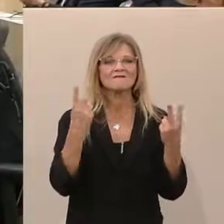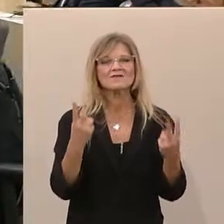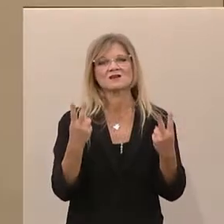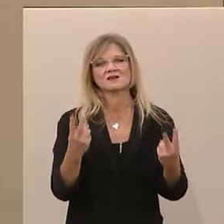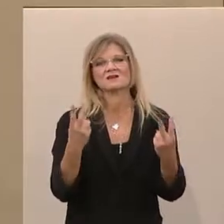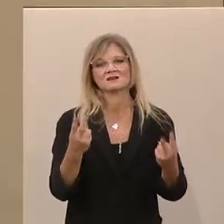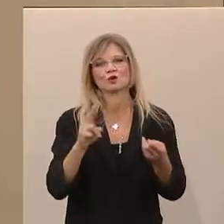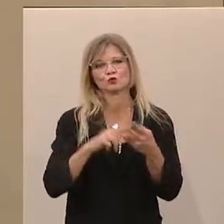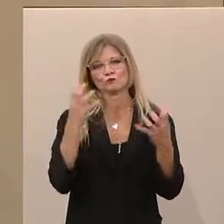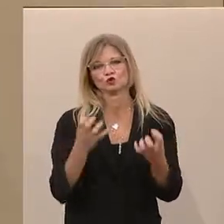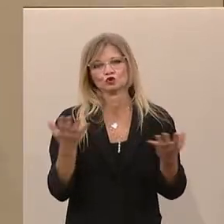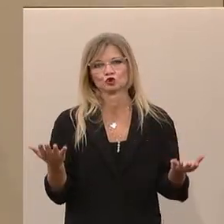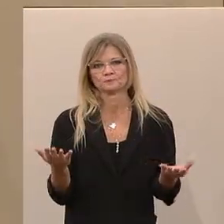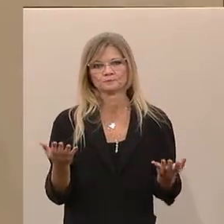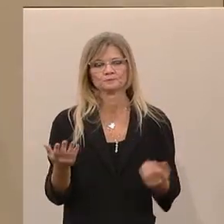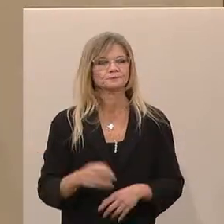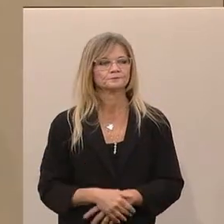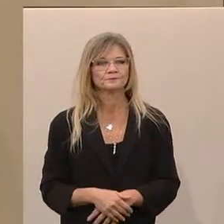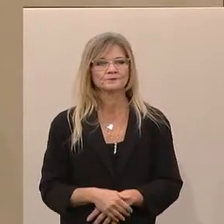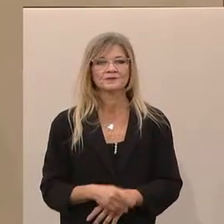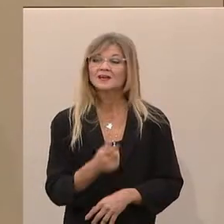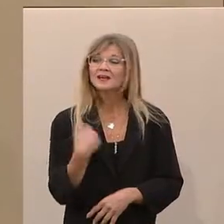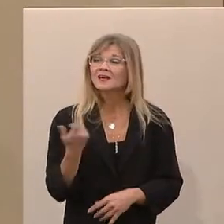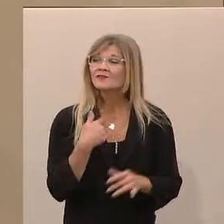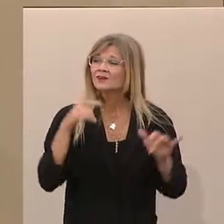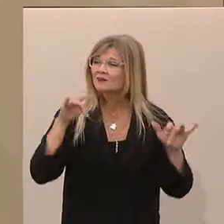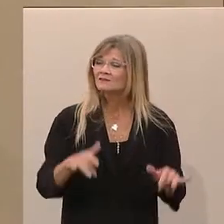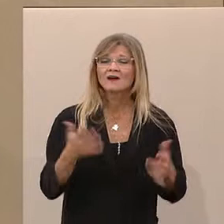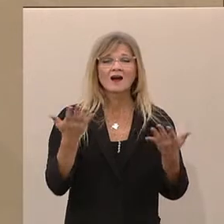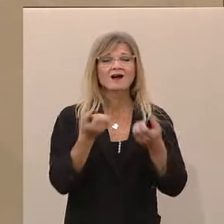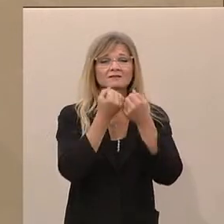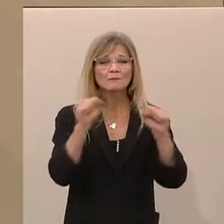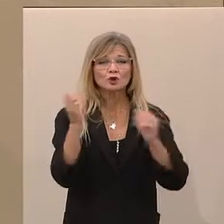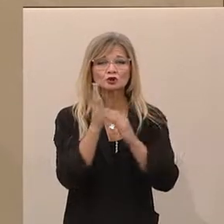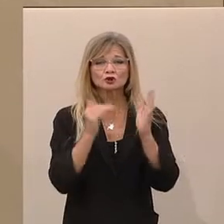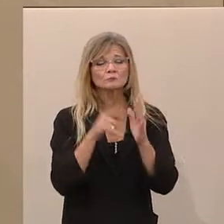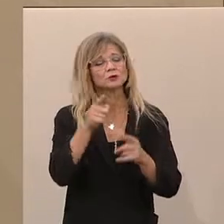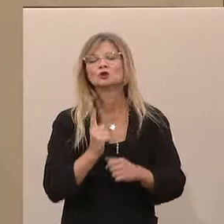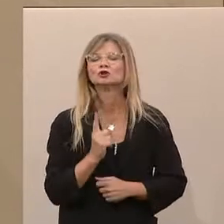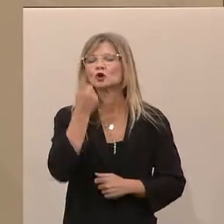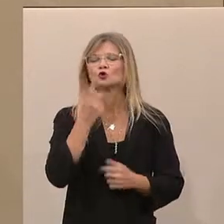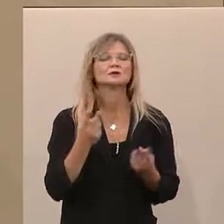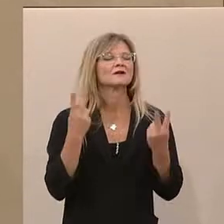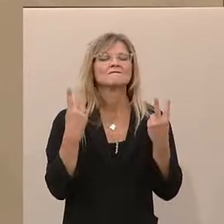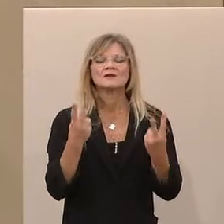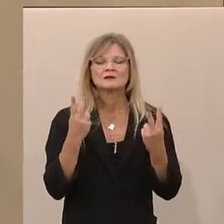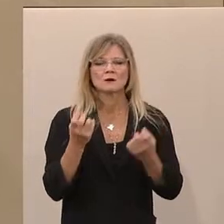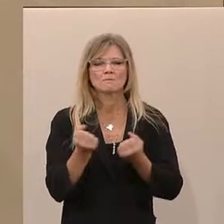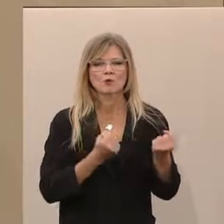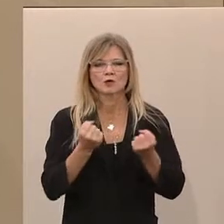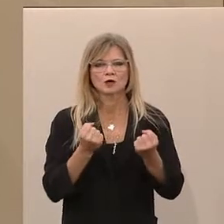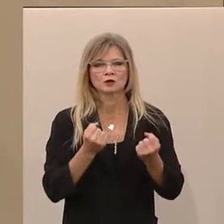Ich sage, unser demokratisches System ist das höchste politische Gut und wir Freiheitlichen stehen dazu und werden das auch